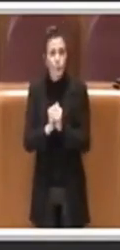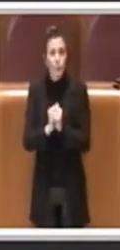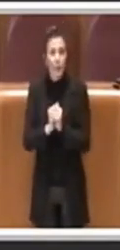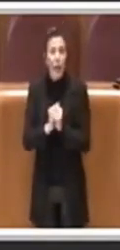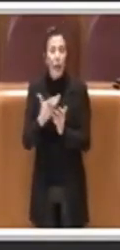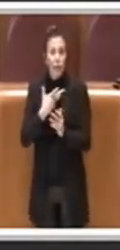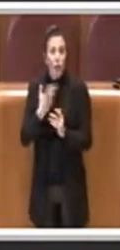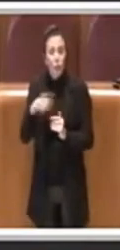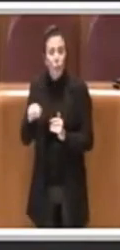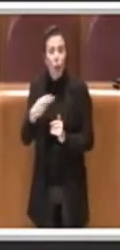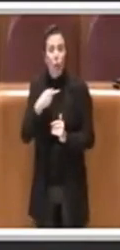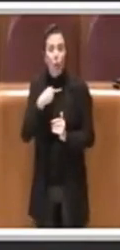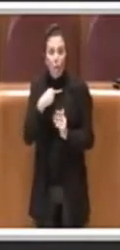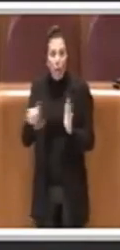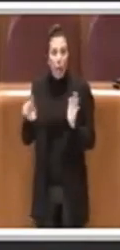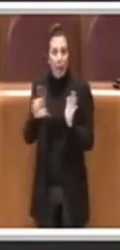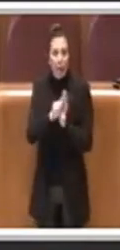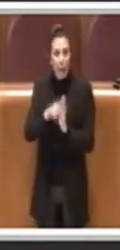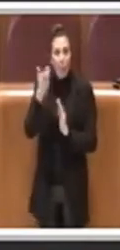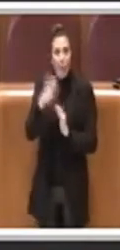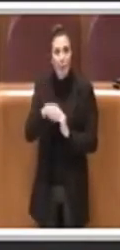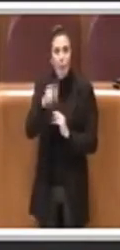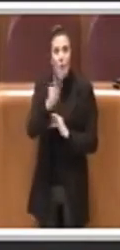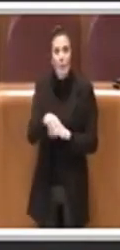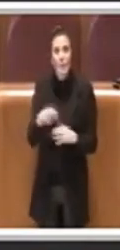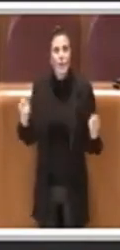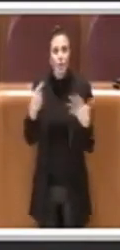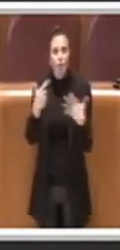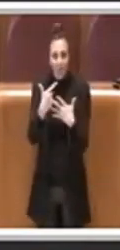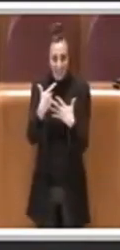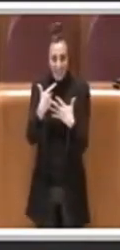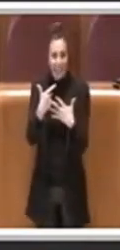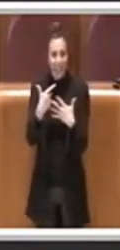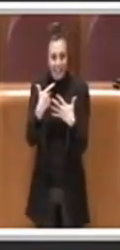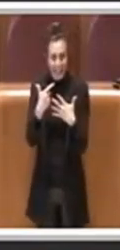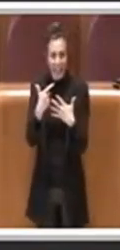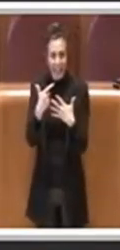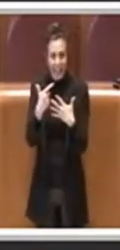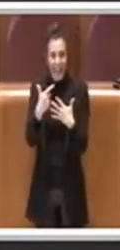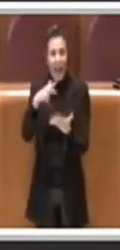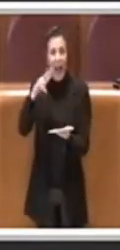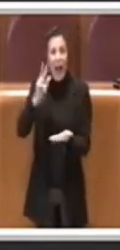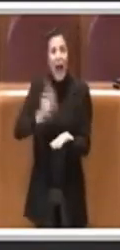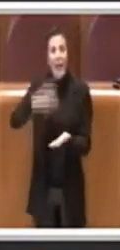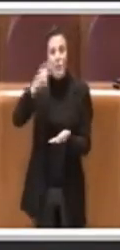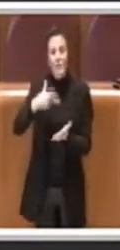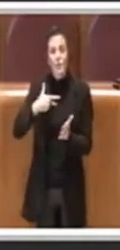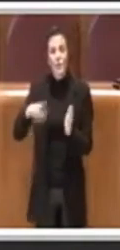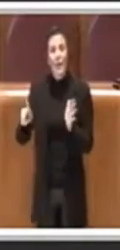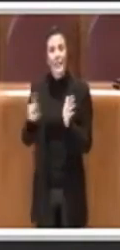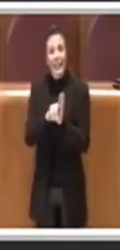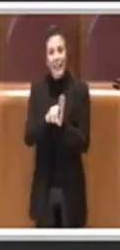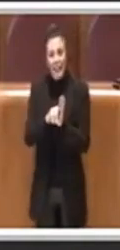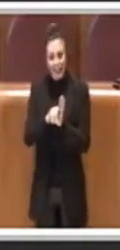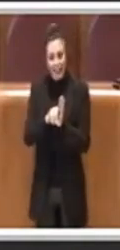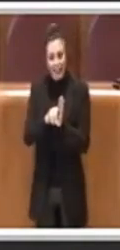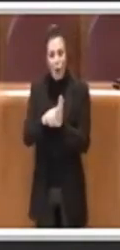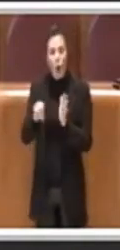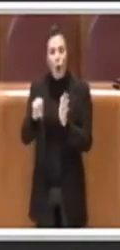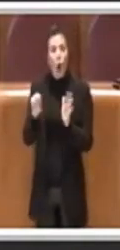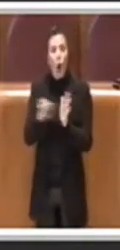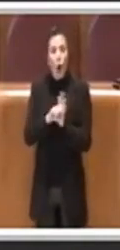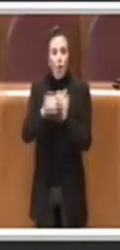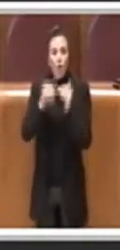legge perché nel 2017 il in attuazione del decreto del codice degli appalti